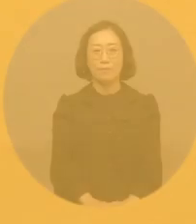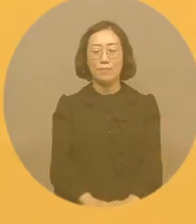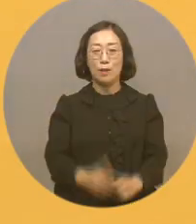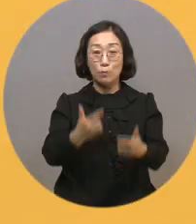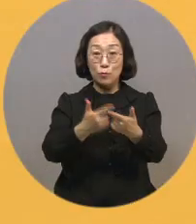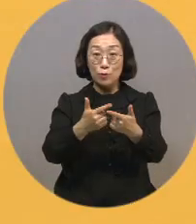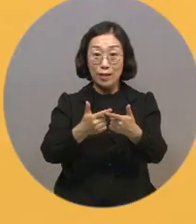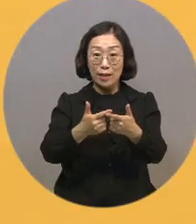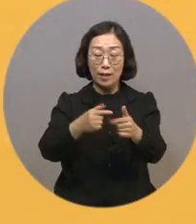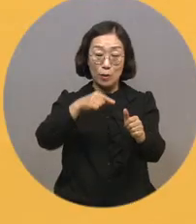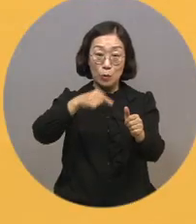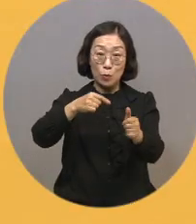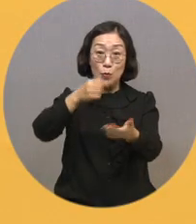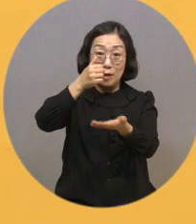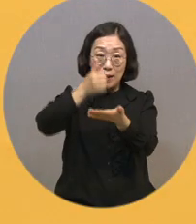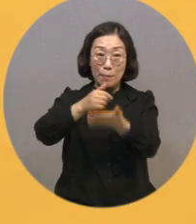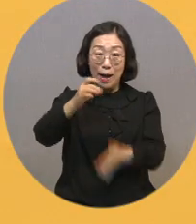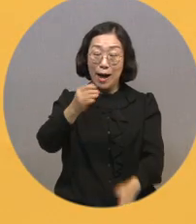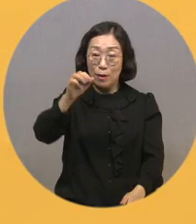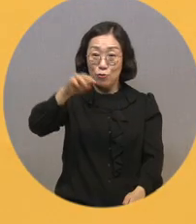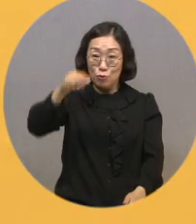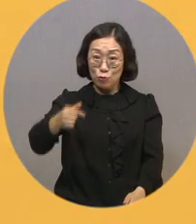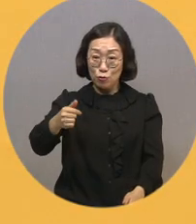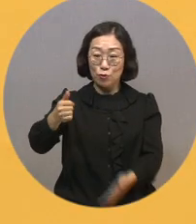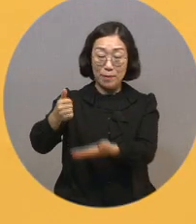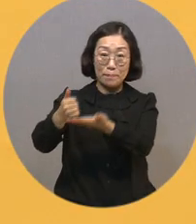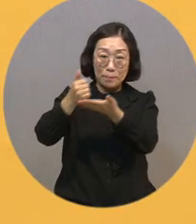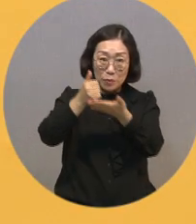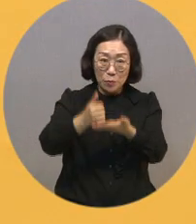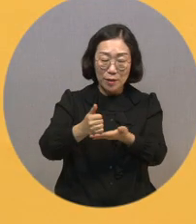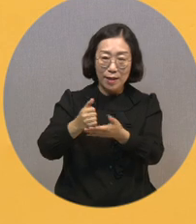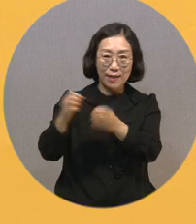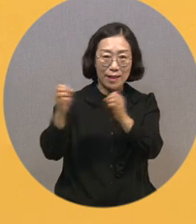지금까지 부산광역시 교육감 하윤수